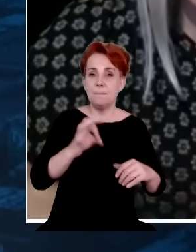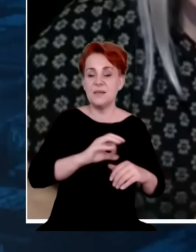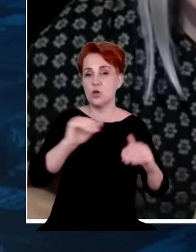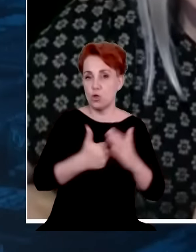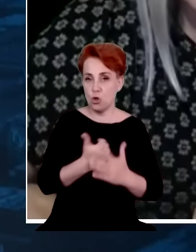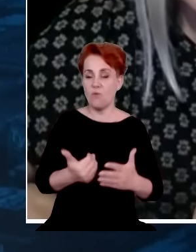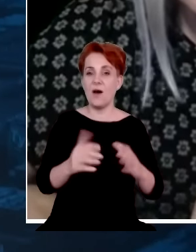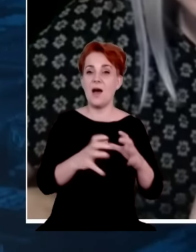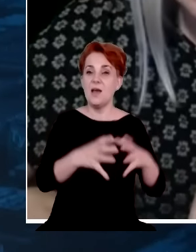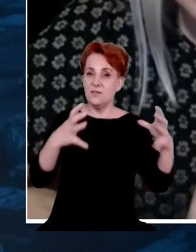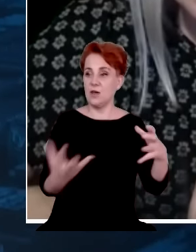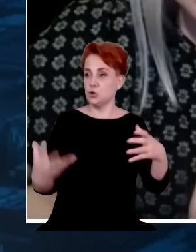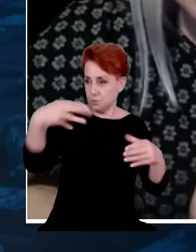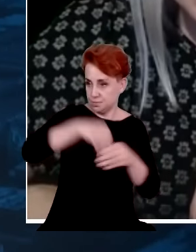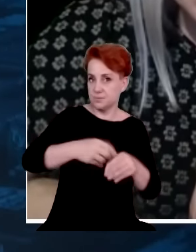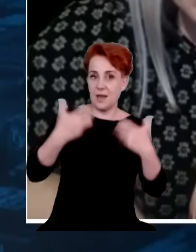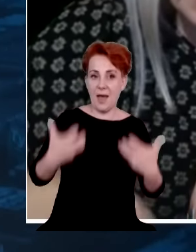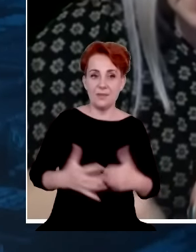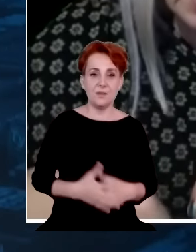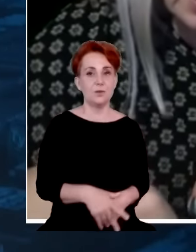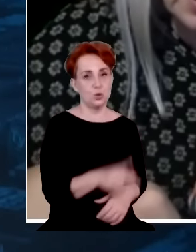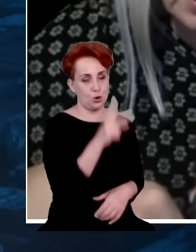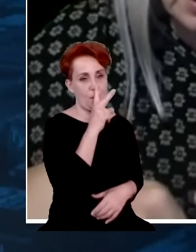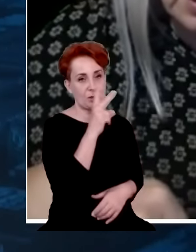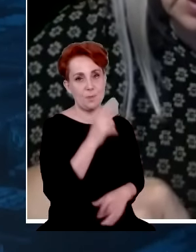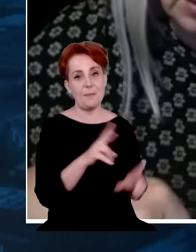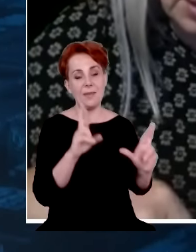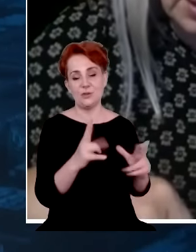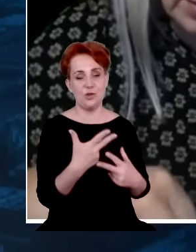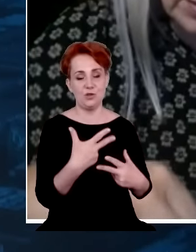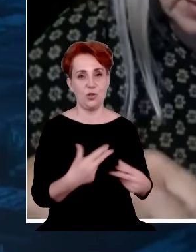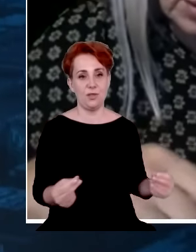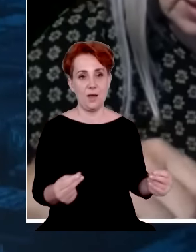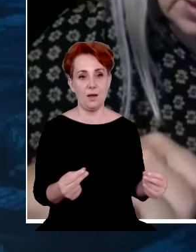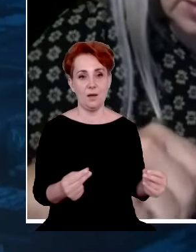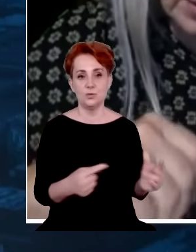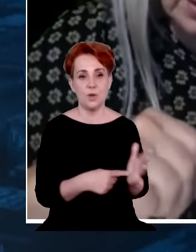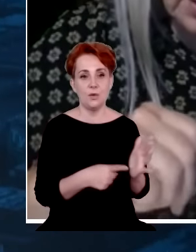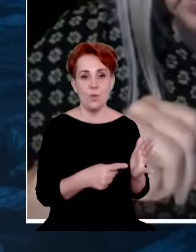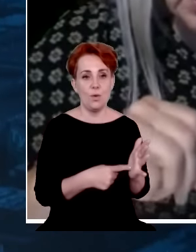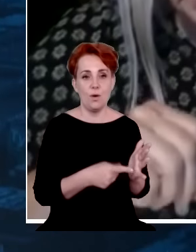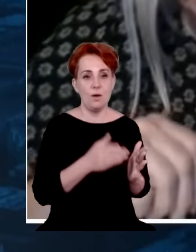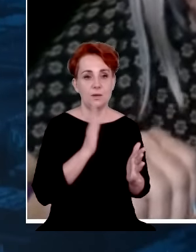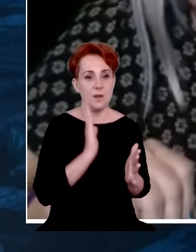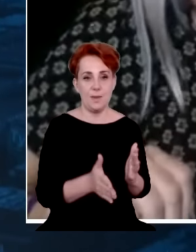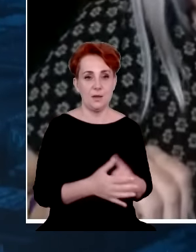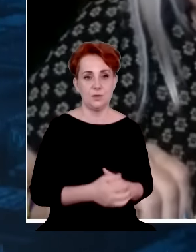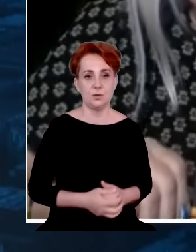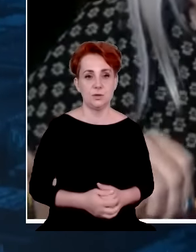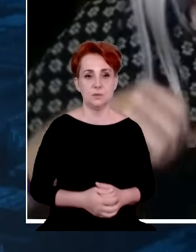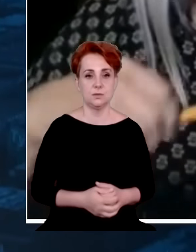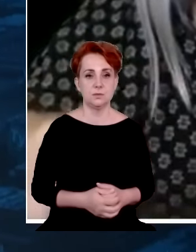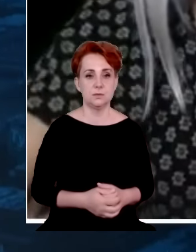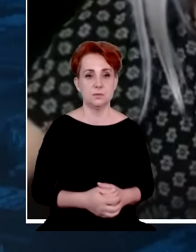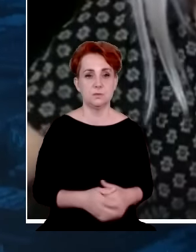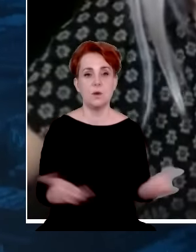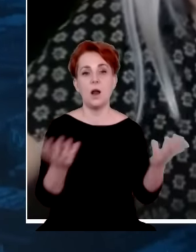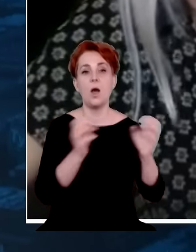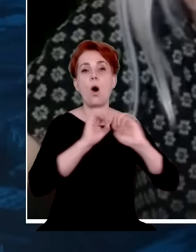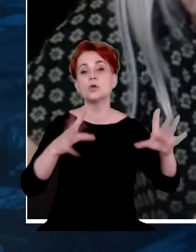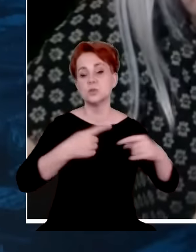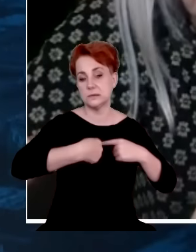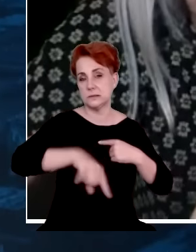większości no zzy że że to się wszystko nie nastąpi nie uda ale oczywiście wszystko jest przed